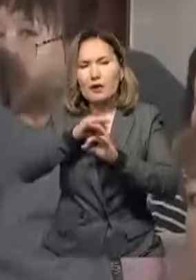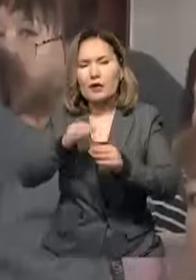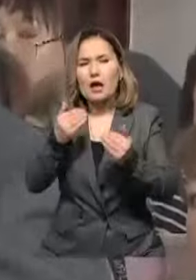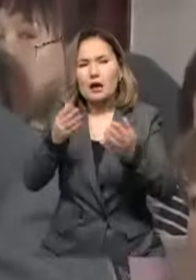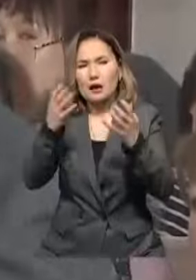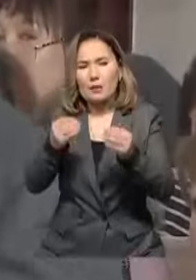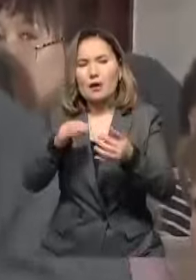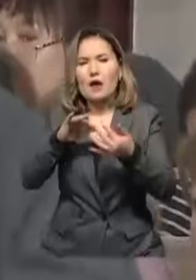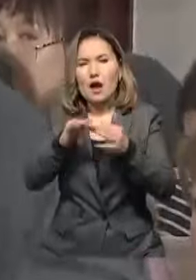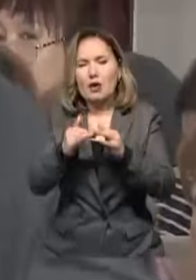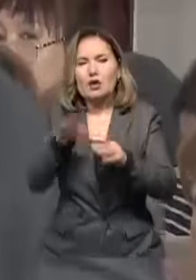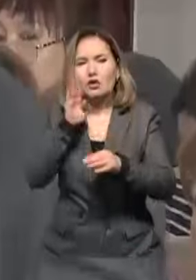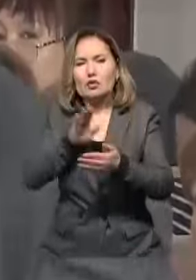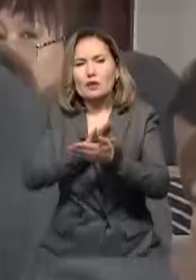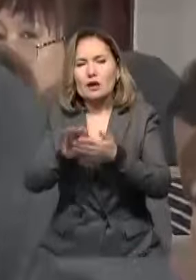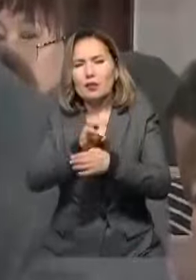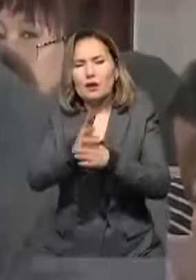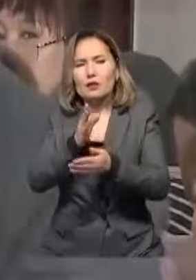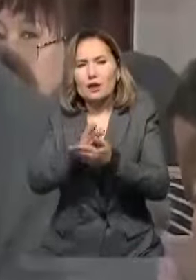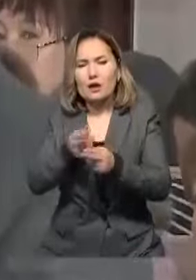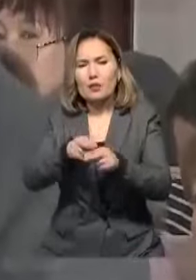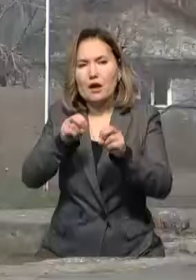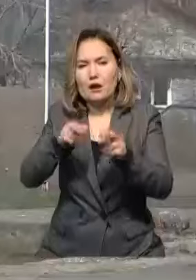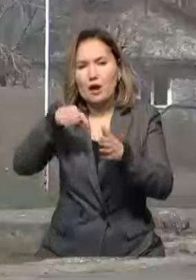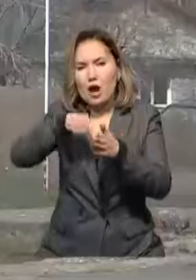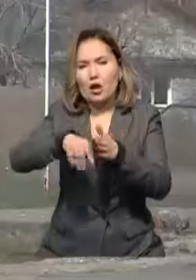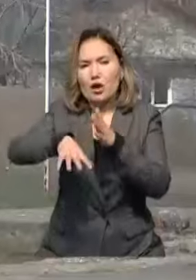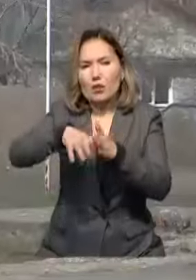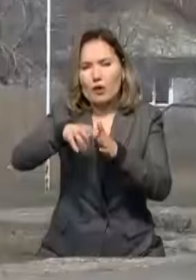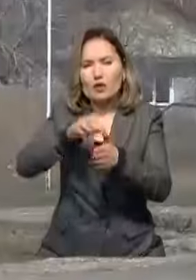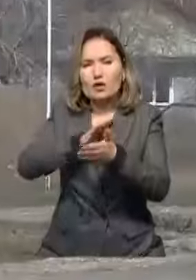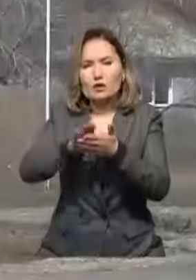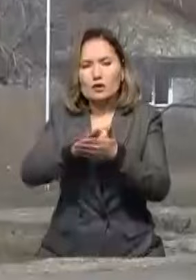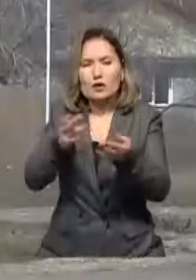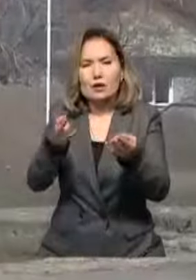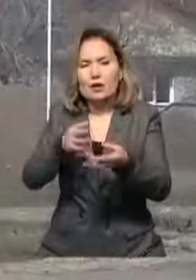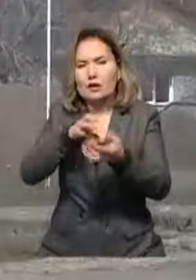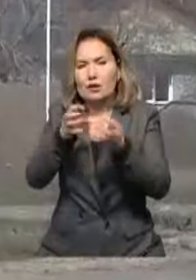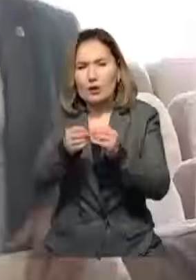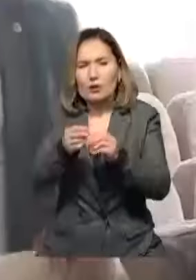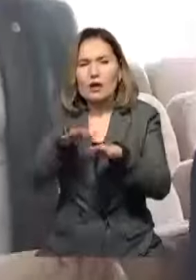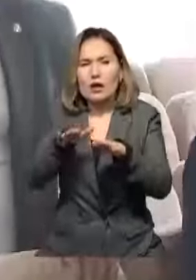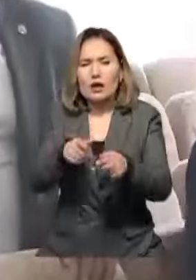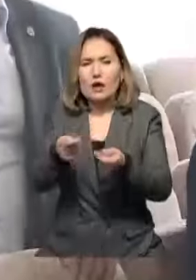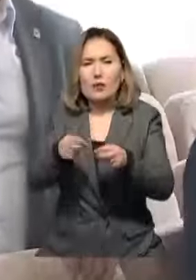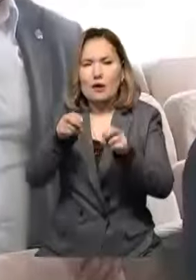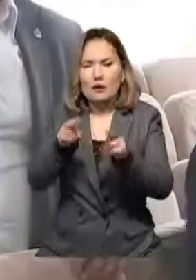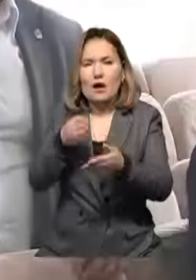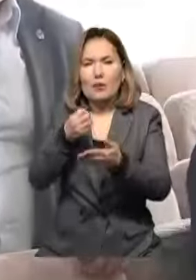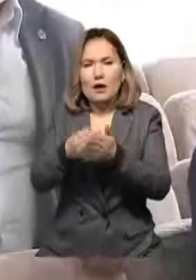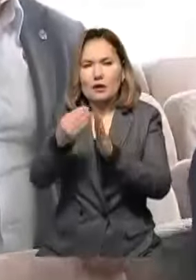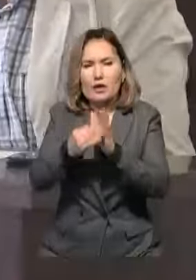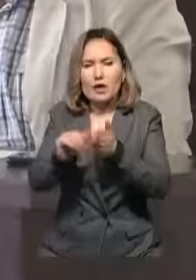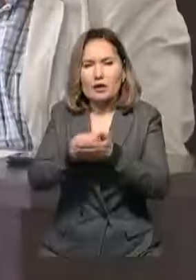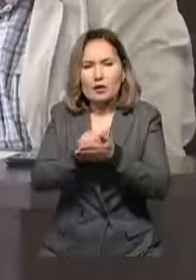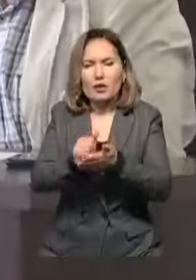қазір ауылдастарын сумен қамтып отыр. Қолындағы ұңғымаларды күтіп ұстау оңай шаруа емес, жергілікті әкімдікке өткізу үшін бағалау акті